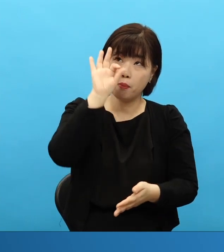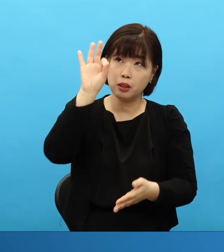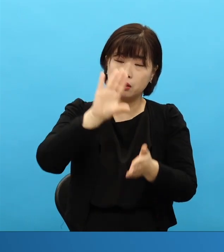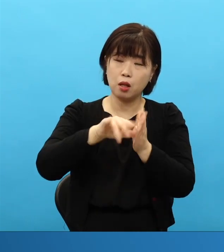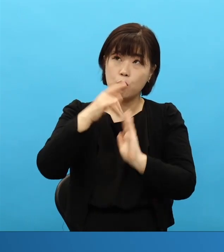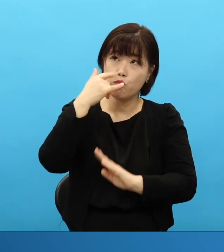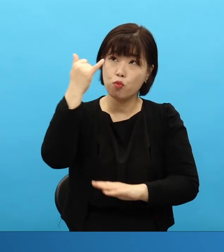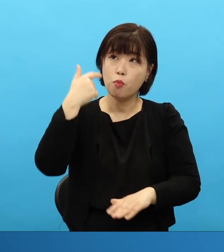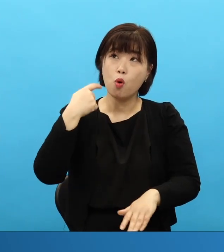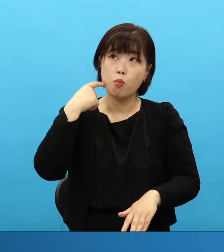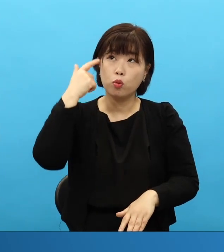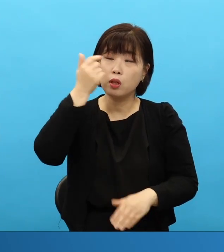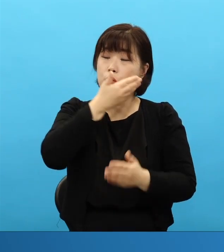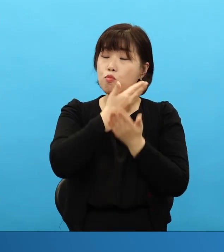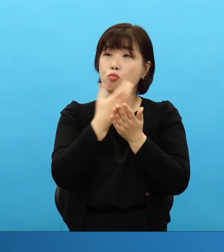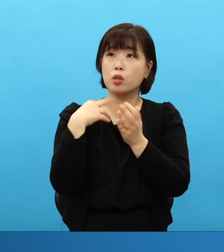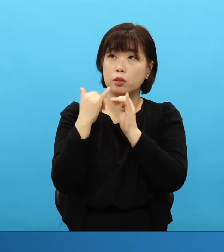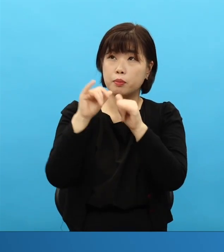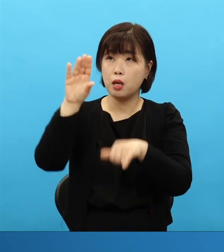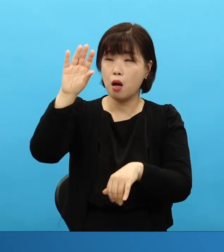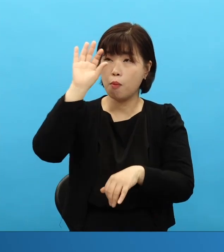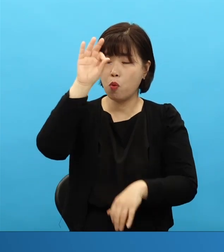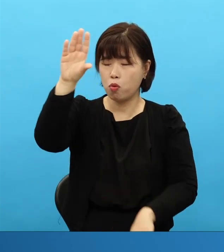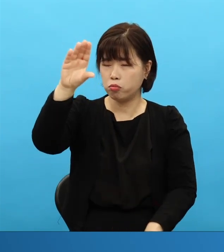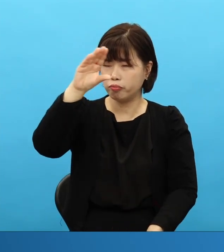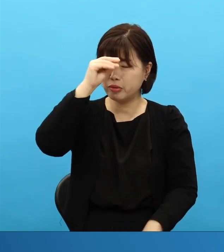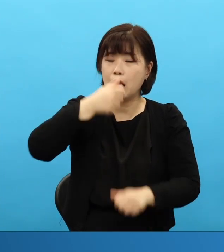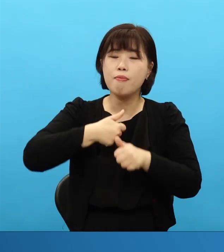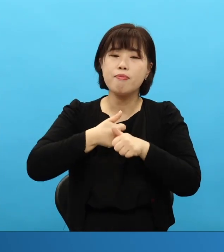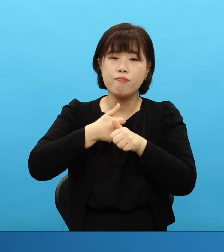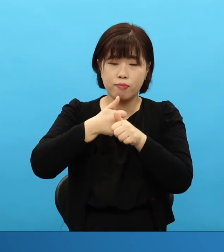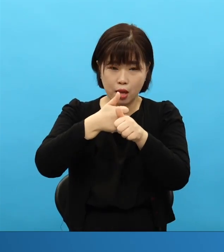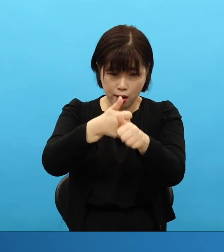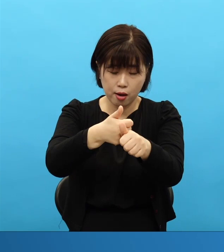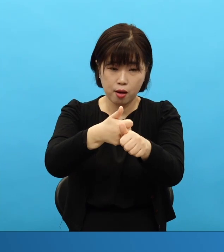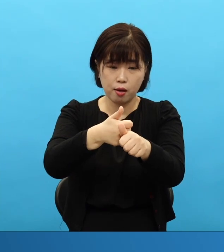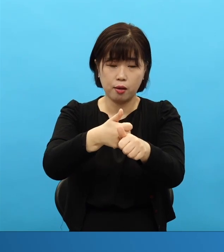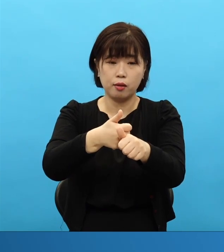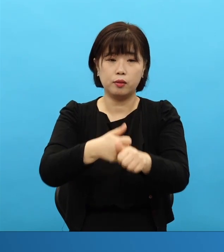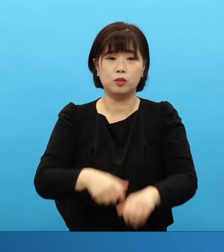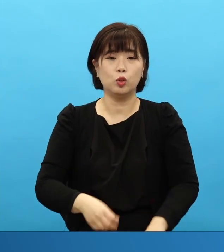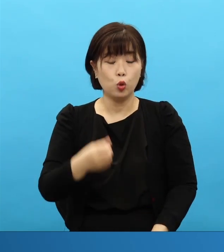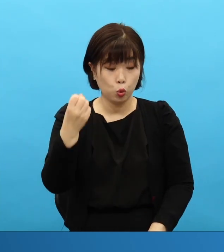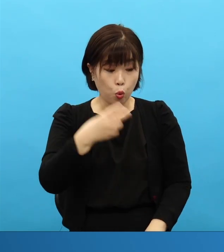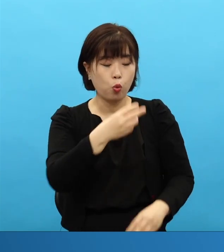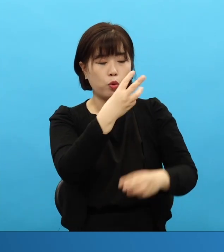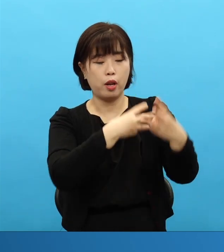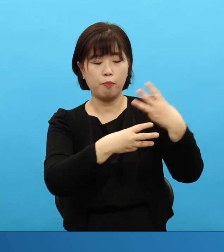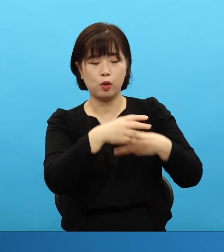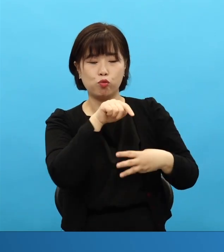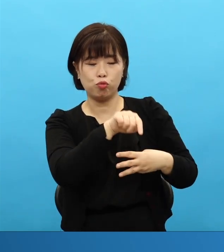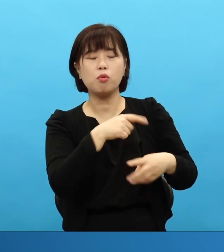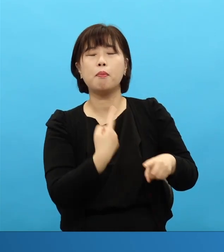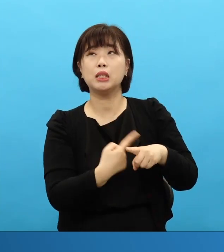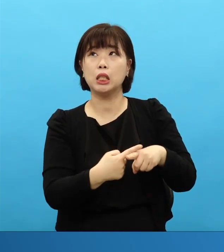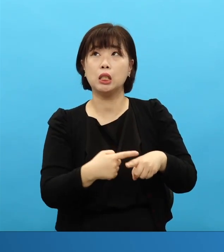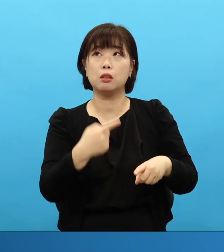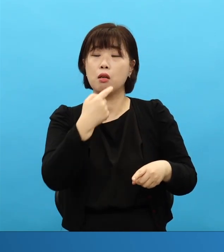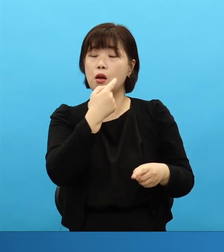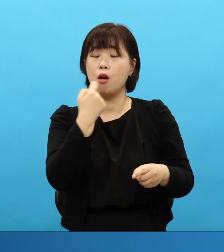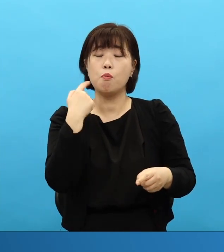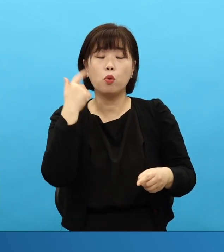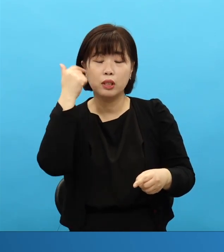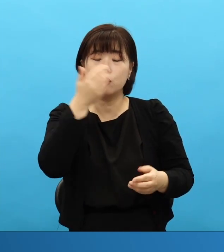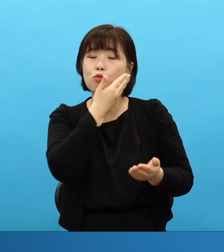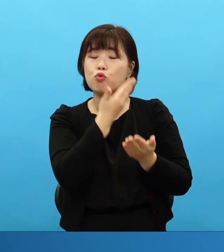랩런트들도 이제는 부모님과 교회와 목회자와 중직자를 위해 기도해야 되는 그런 타이밍이니까